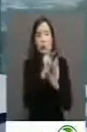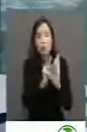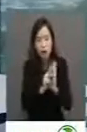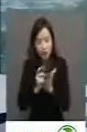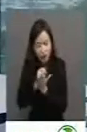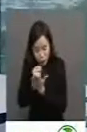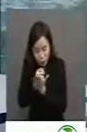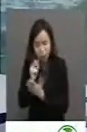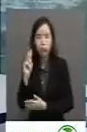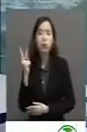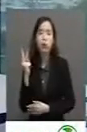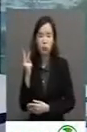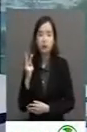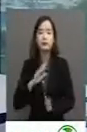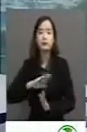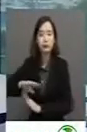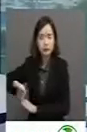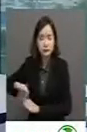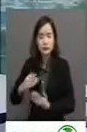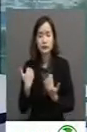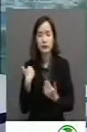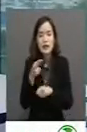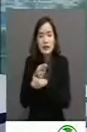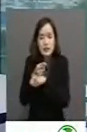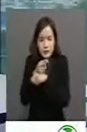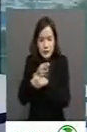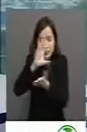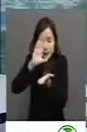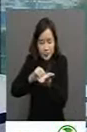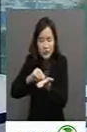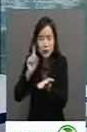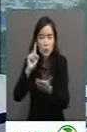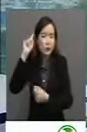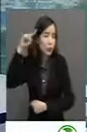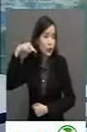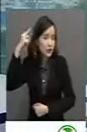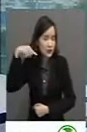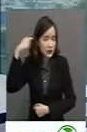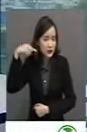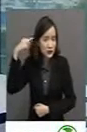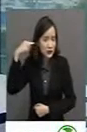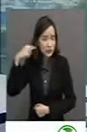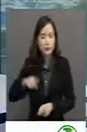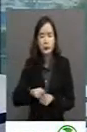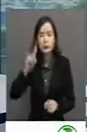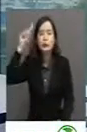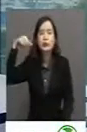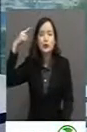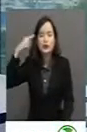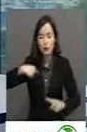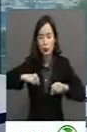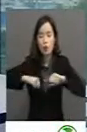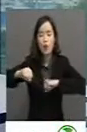กรณีหนึ่งคุณผู้ชมครับ ค ุณนัทมันมีคลิปที่บันทึกภาพเด็กหญิงคือเป็นหญิงสาวนี่แหละยังวั